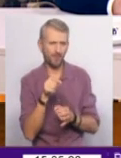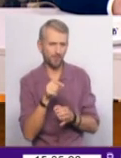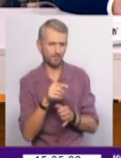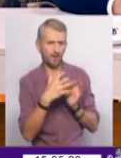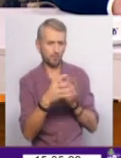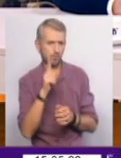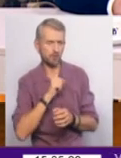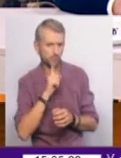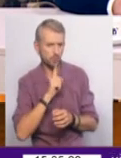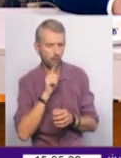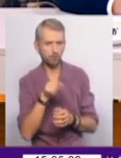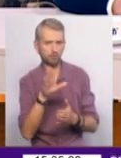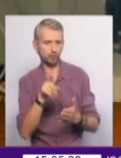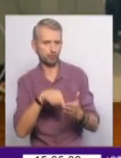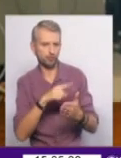ці маршрути будуть зняті.